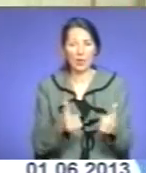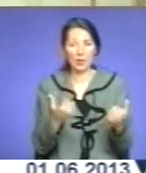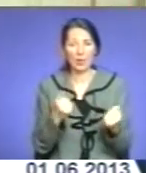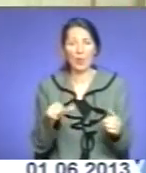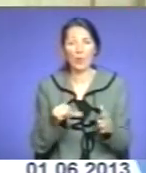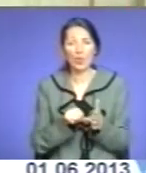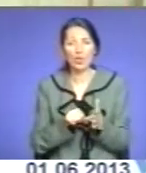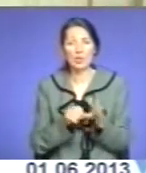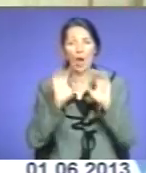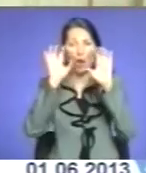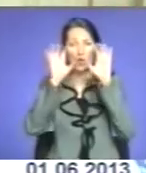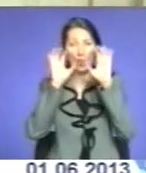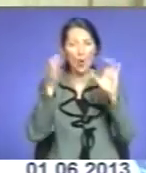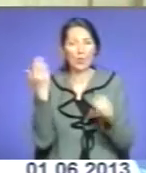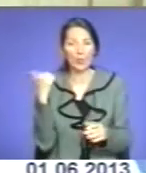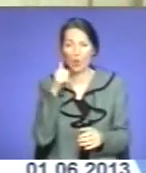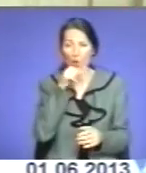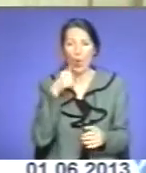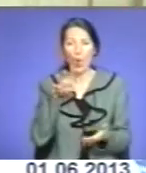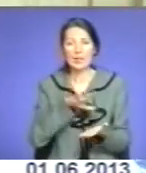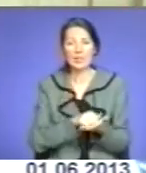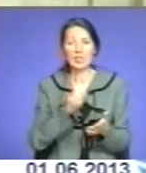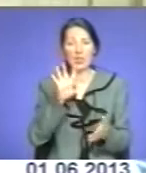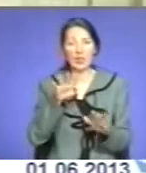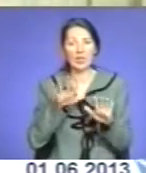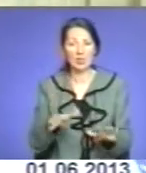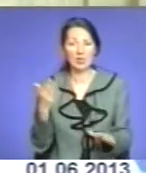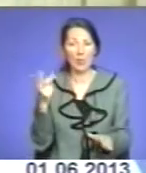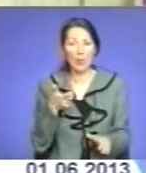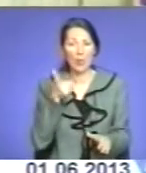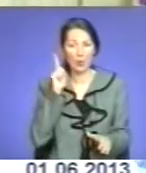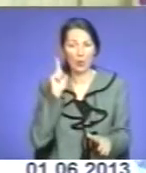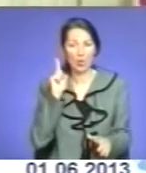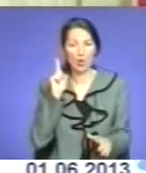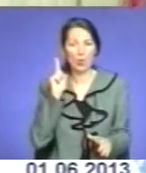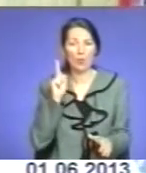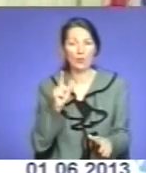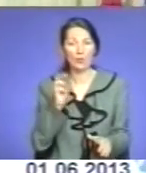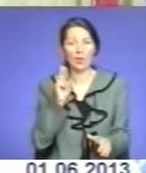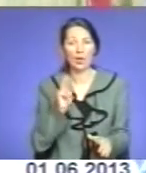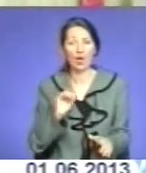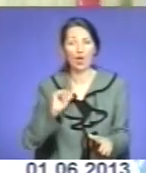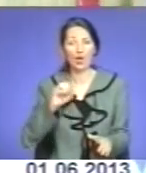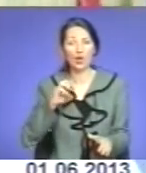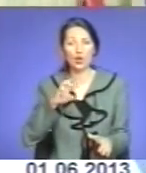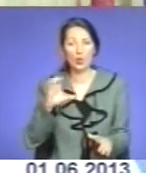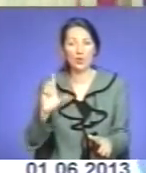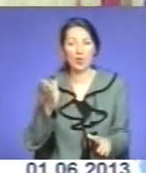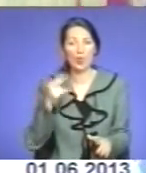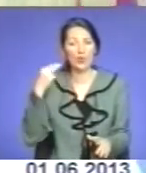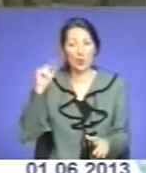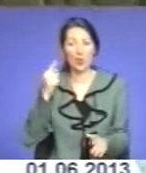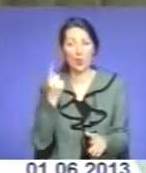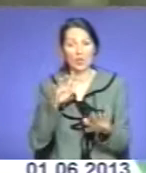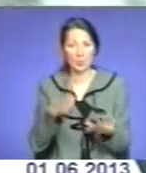волейбол. В прошлому році ми зайняли 4-те місце, позапрошлому Шумська РДА була чемпіоном,